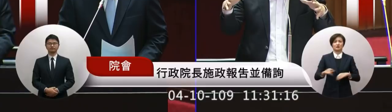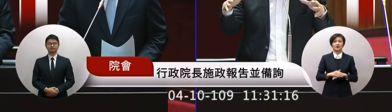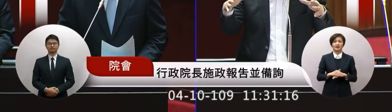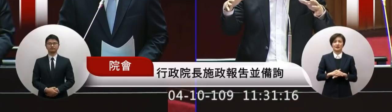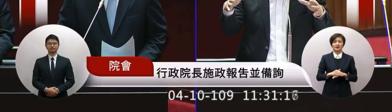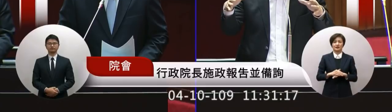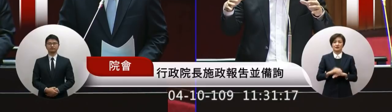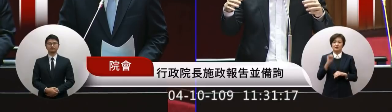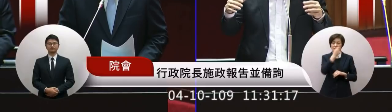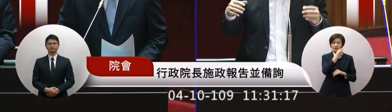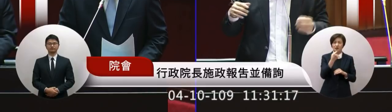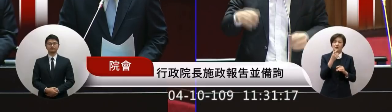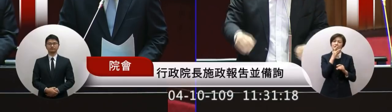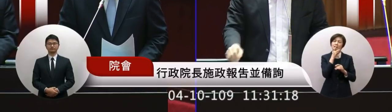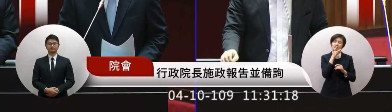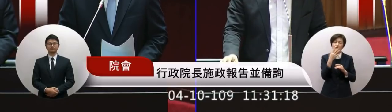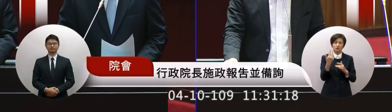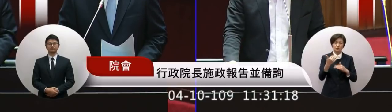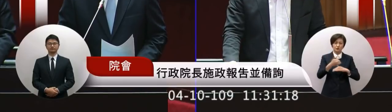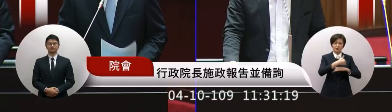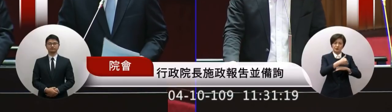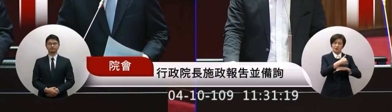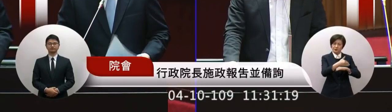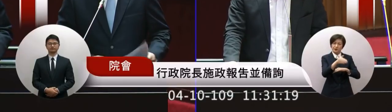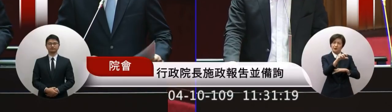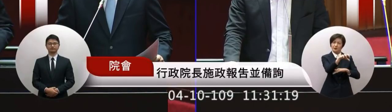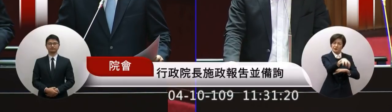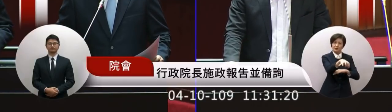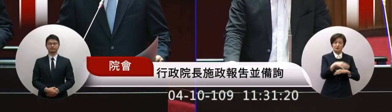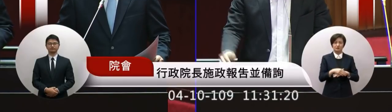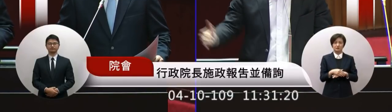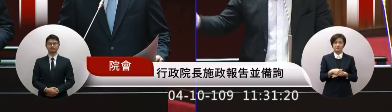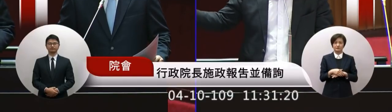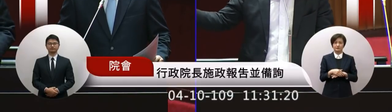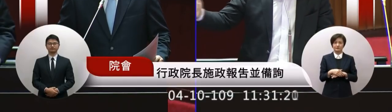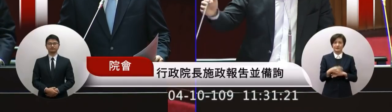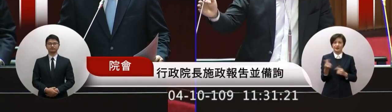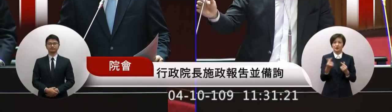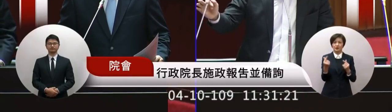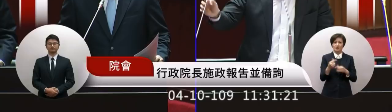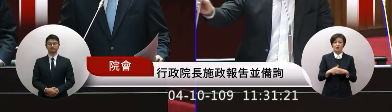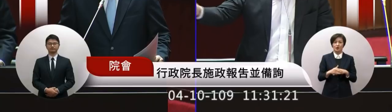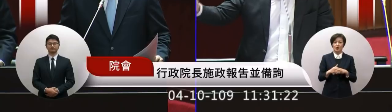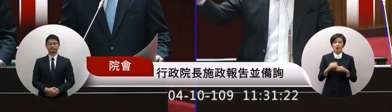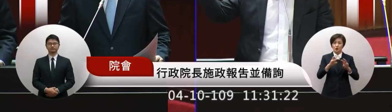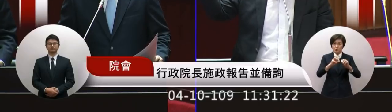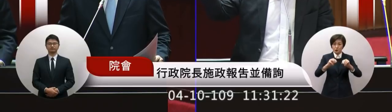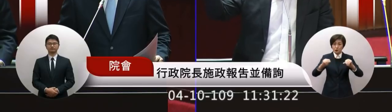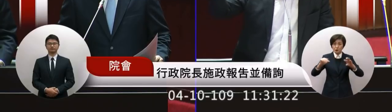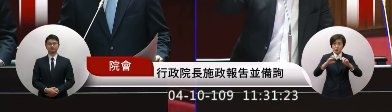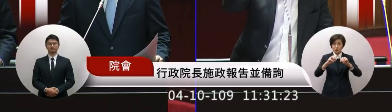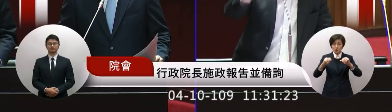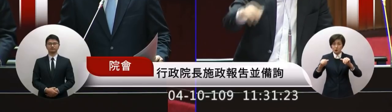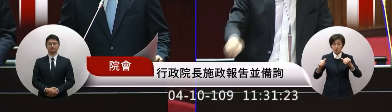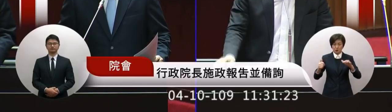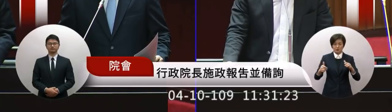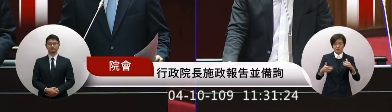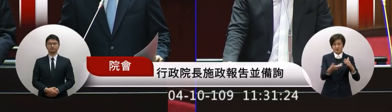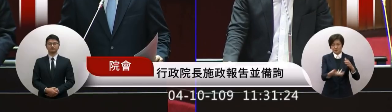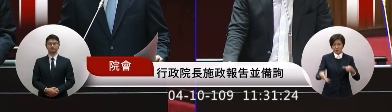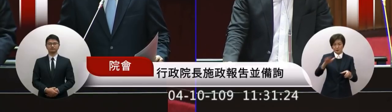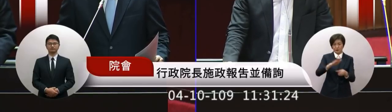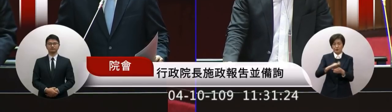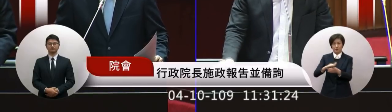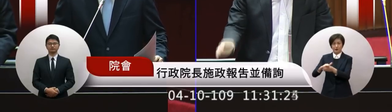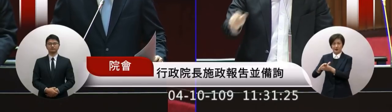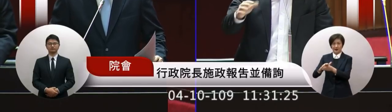郊区的交通啦，所以吼有一种做法叫做陆体，就是用土体。吼，用土的方式、填土的方式，顶管